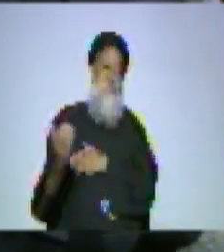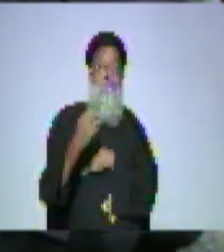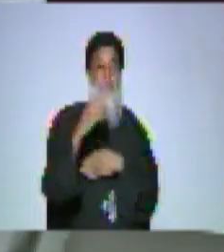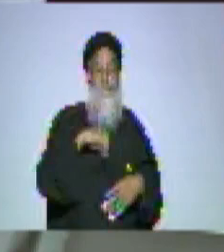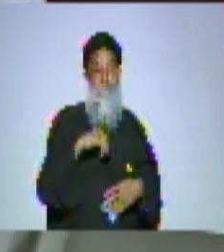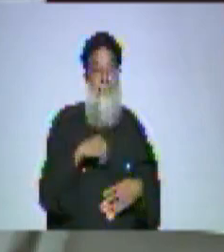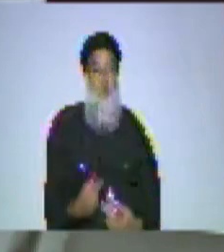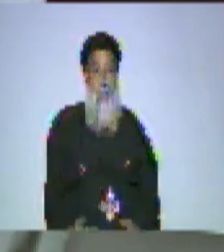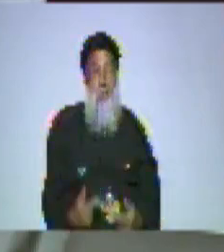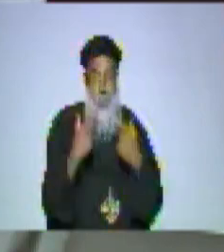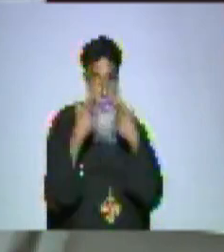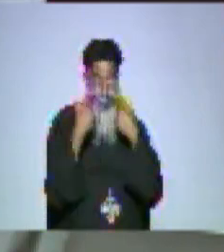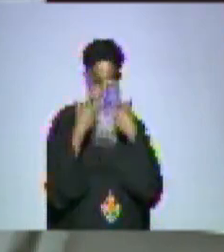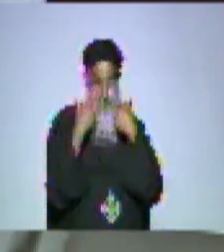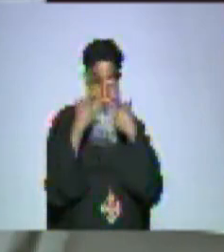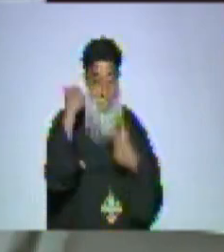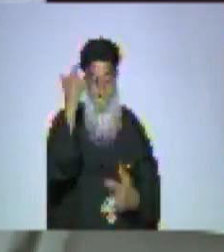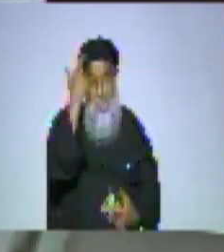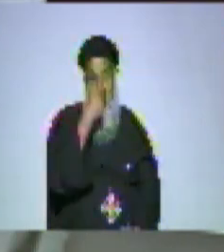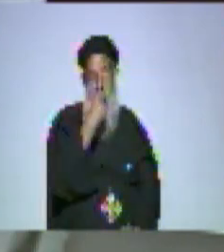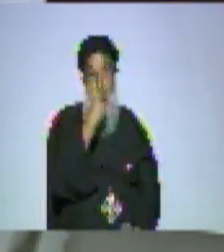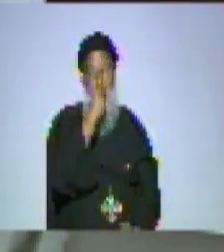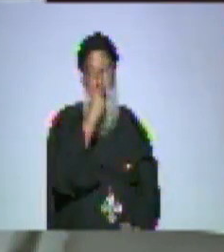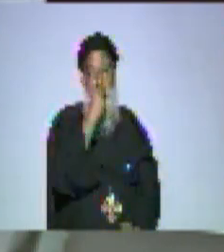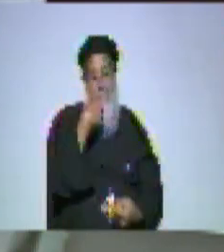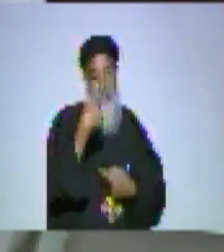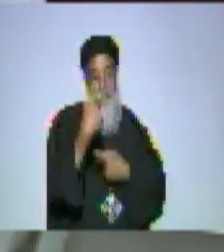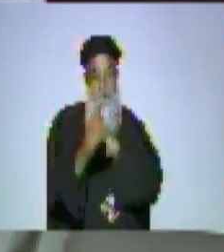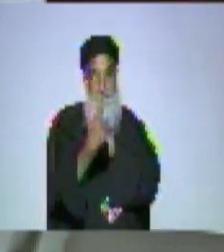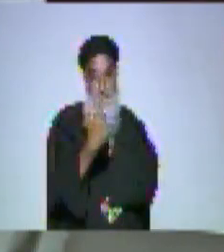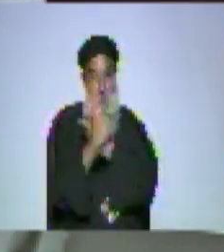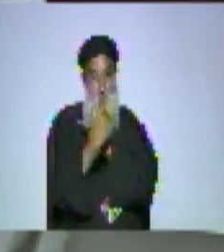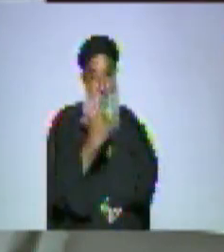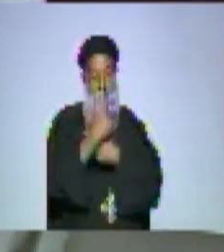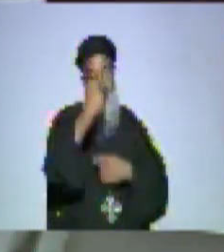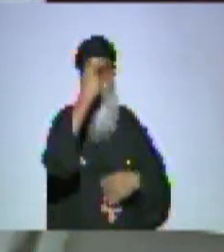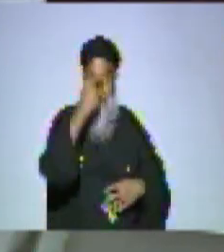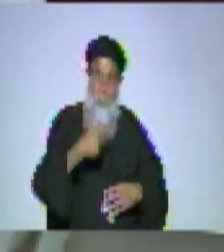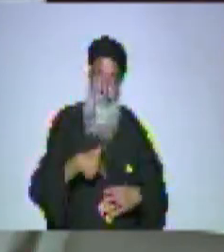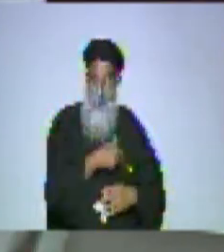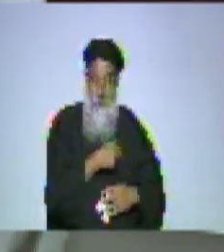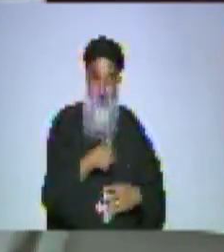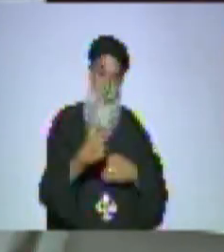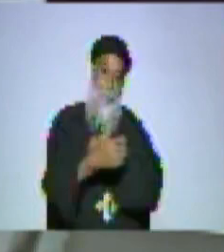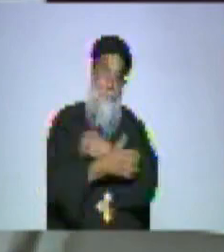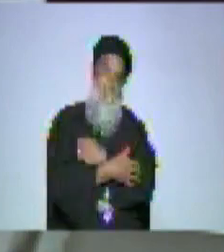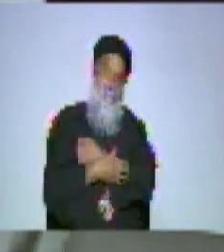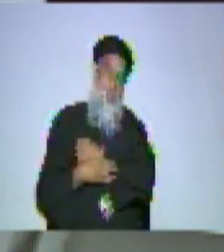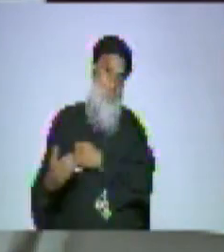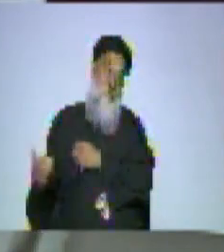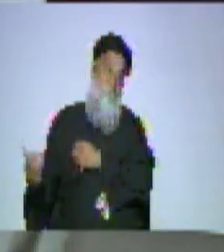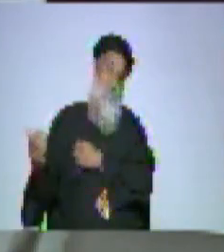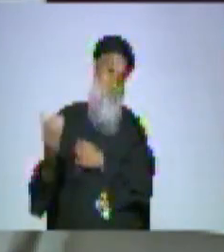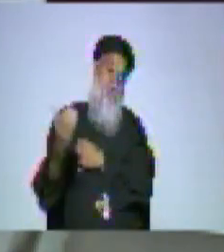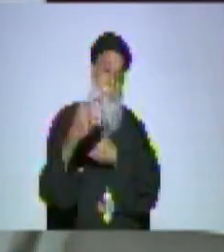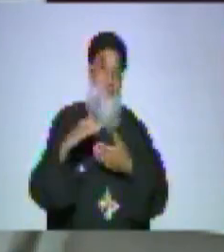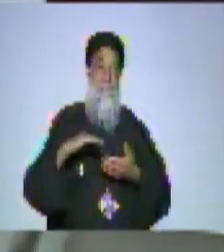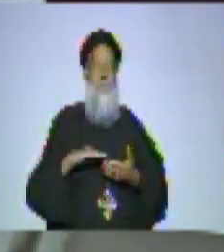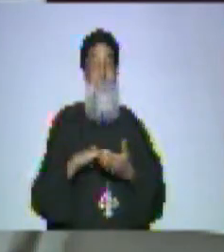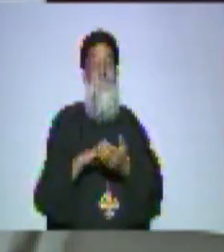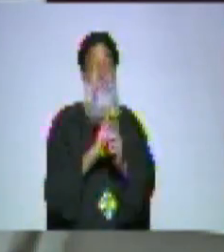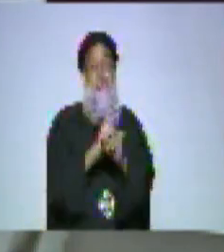شوف الجميل في ربنا انه بيرشد الكنيسه ان الفقراء المحتاجين يبقوا